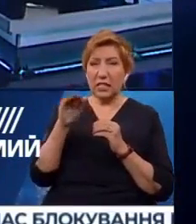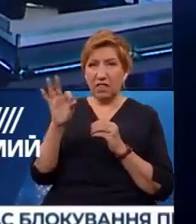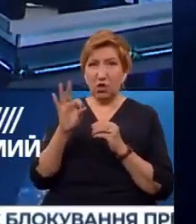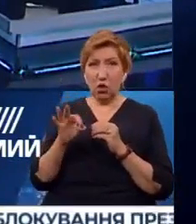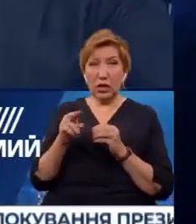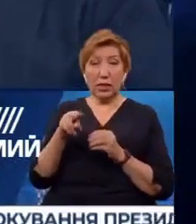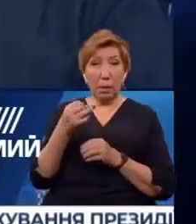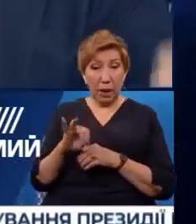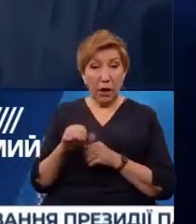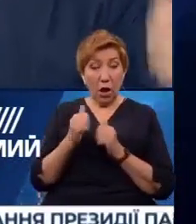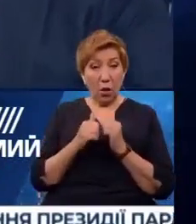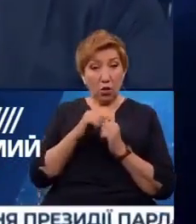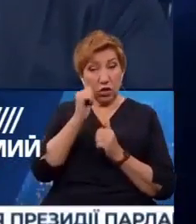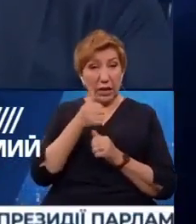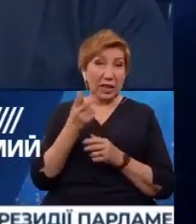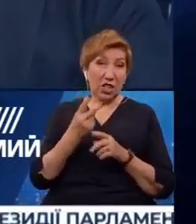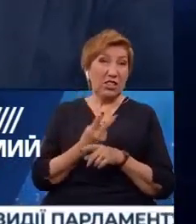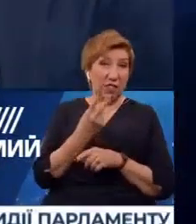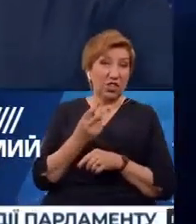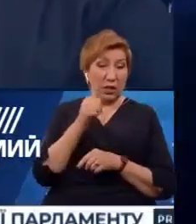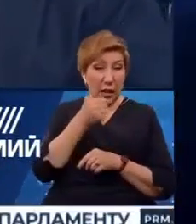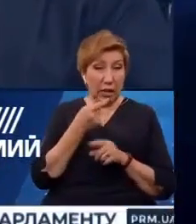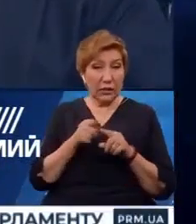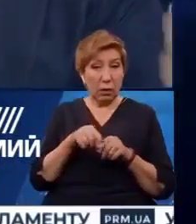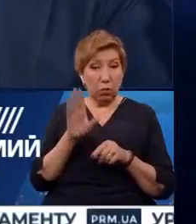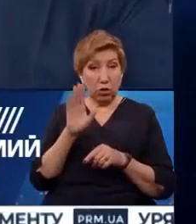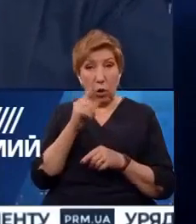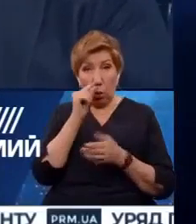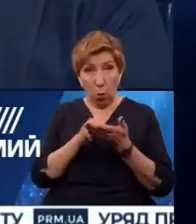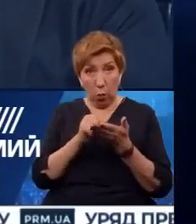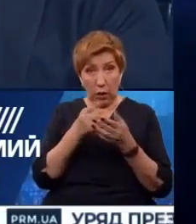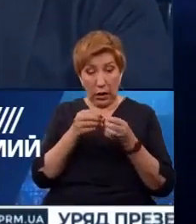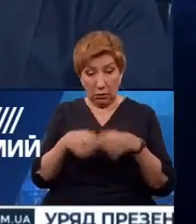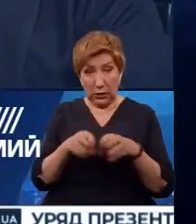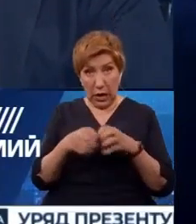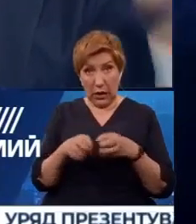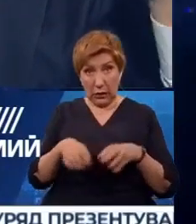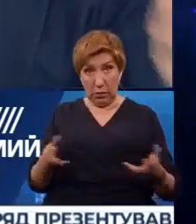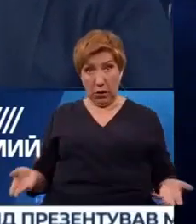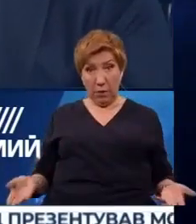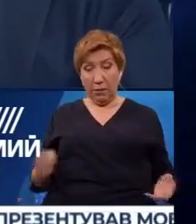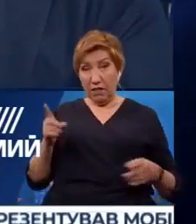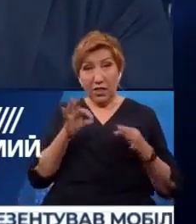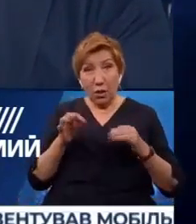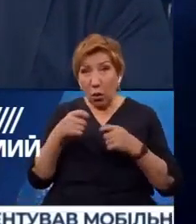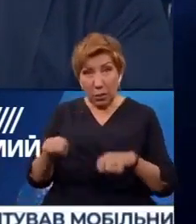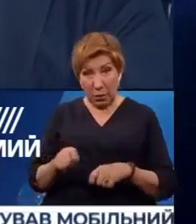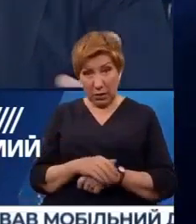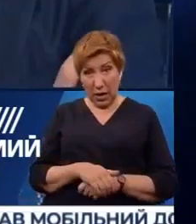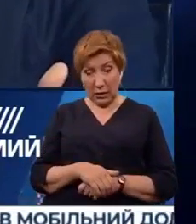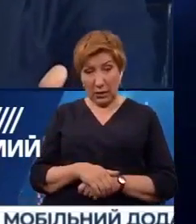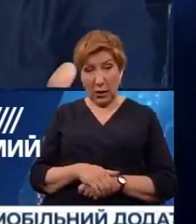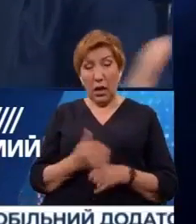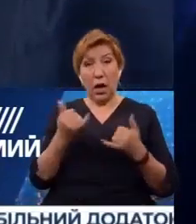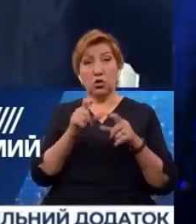10-12-15% на пай. Кожний рік чи двічі на рік. І це буде золота курка, яка нестиме золоті яйця, він ніколи не продасть цю землю.